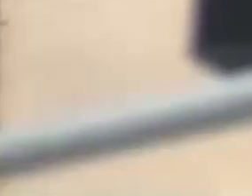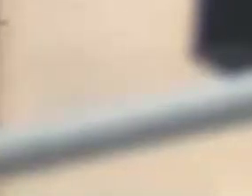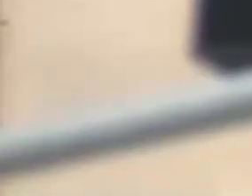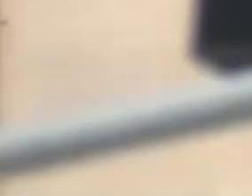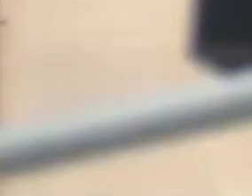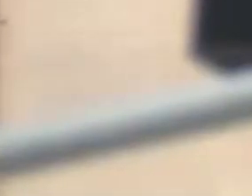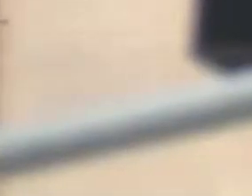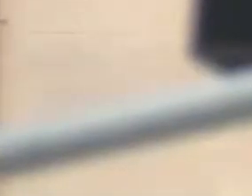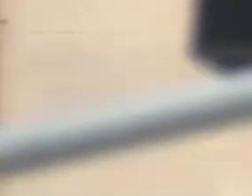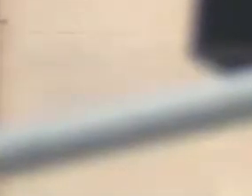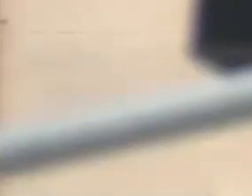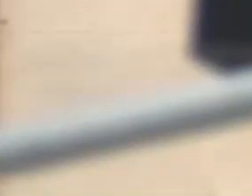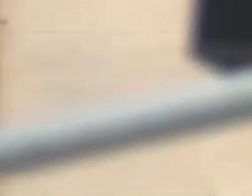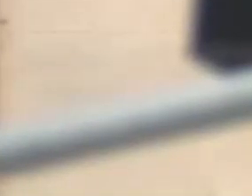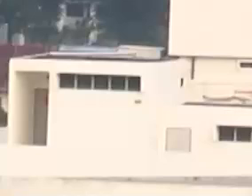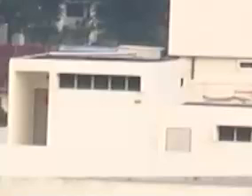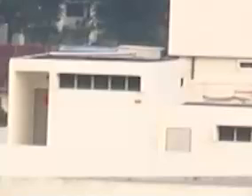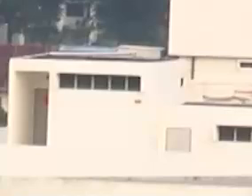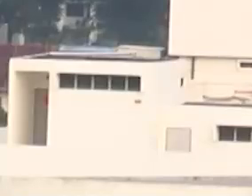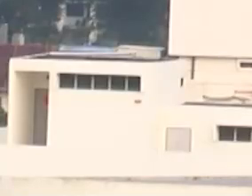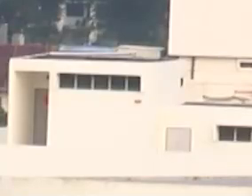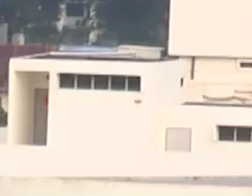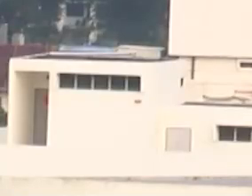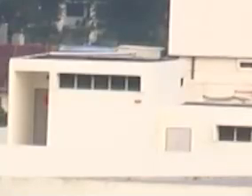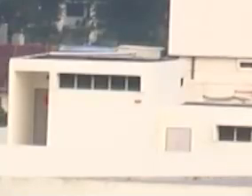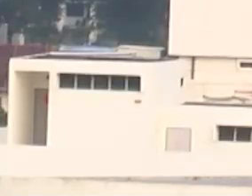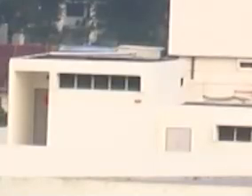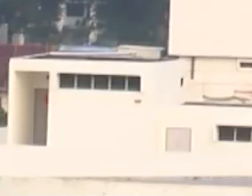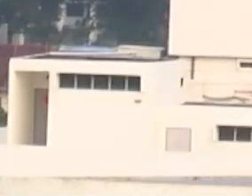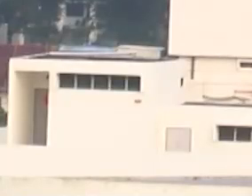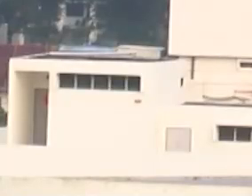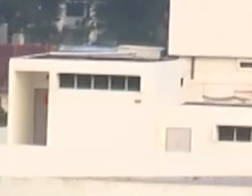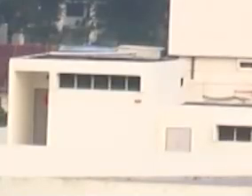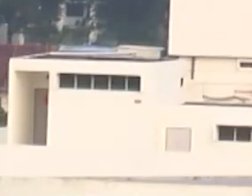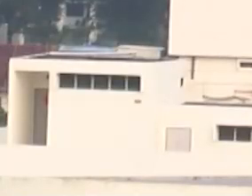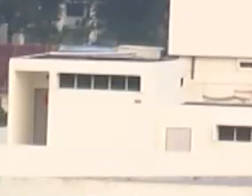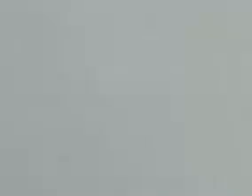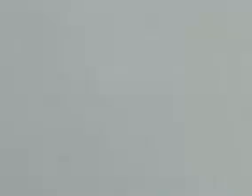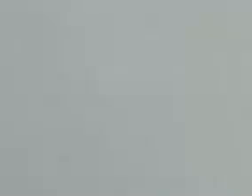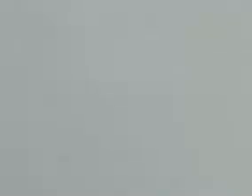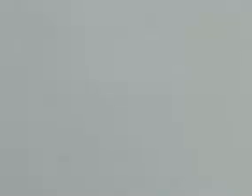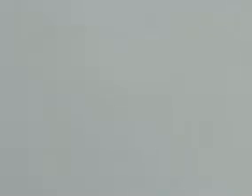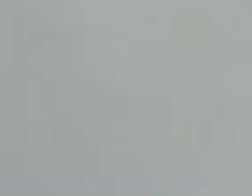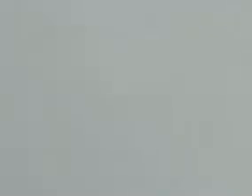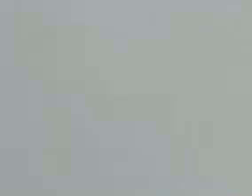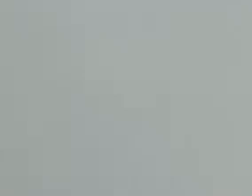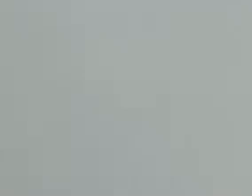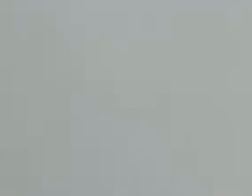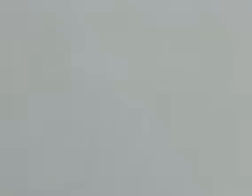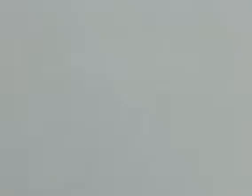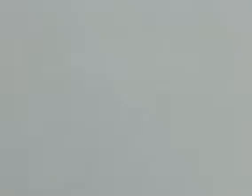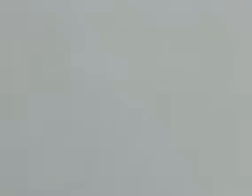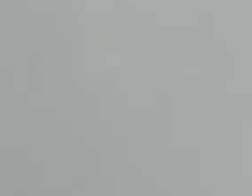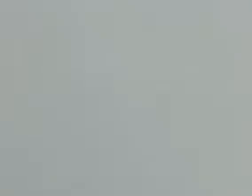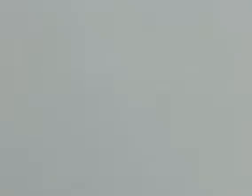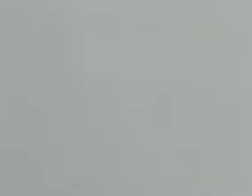Mengarahkan pemaju untuk mengemukakan laporan kemajuan pada setiap bulan bagi setiap projek yang sedang dipulihkan oleh pemaju setiap ada, pelikuidasi